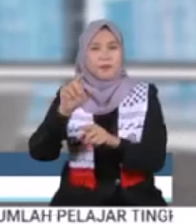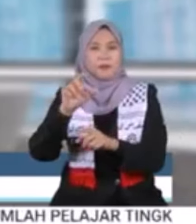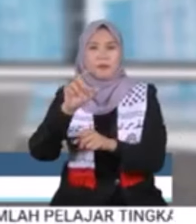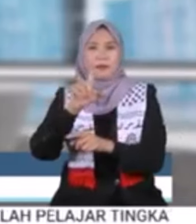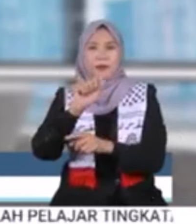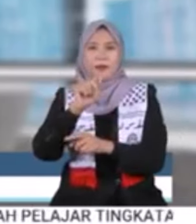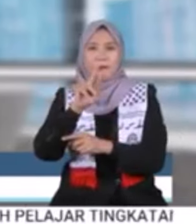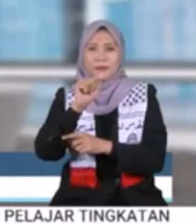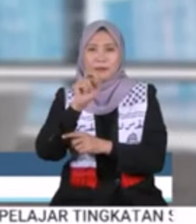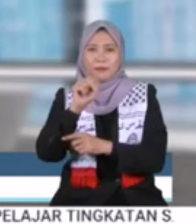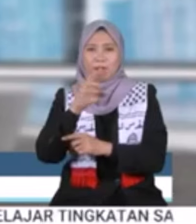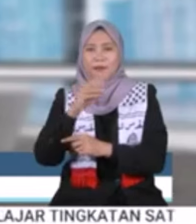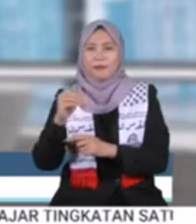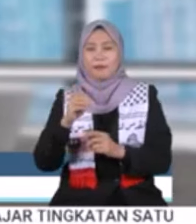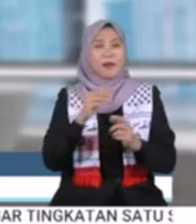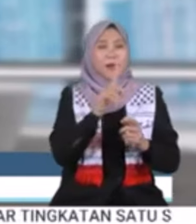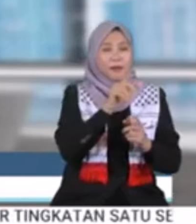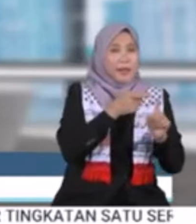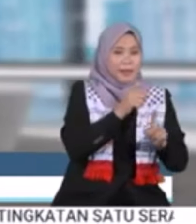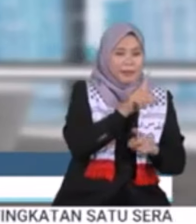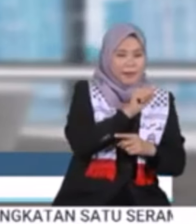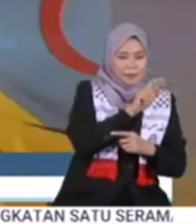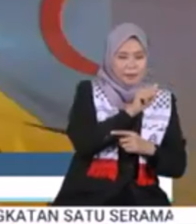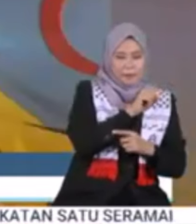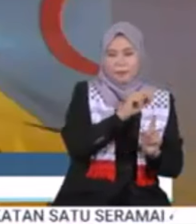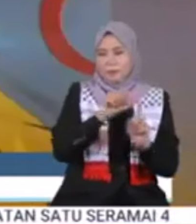Terminal Bersepadu Selatan TBS.